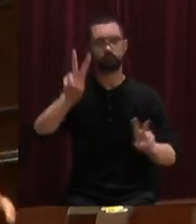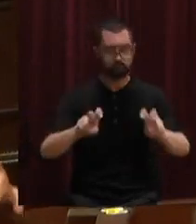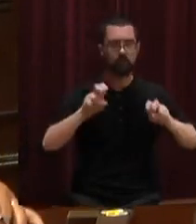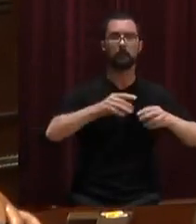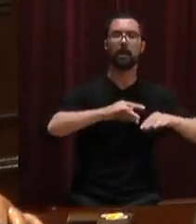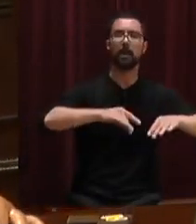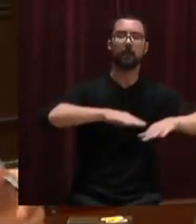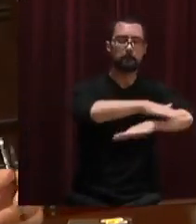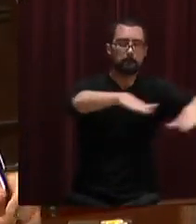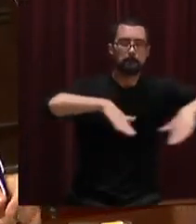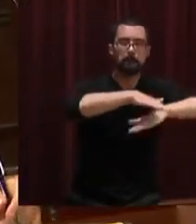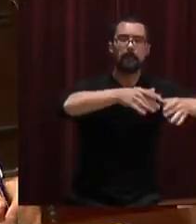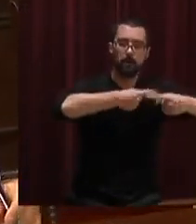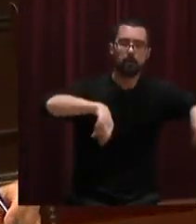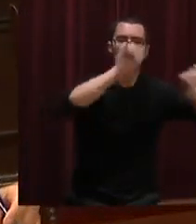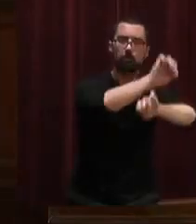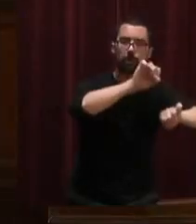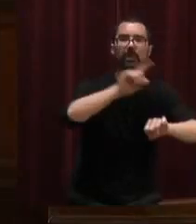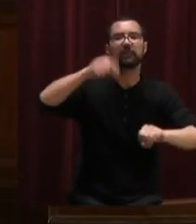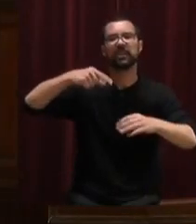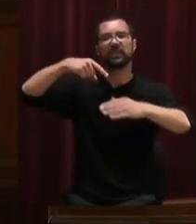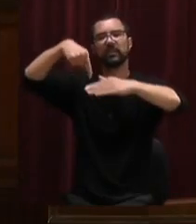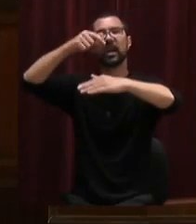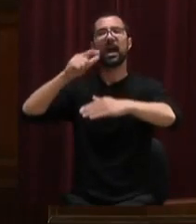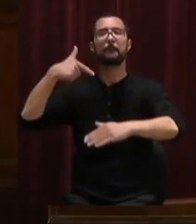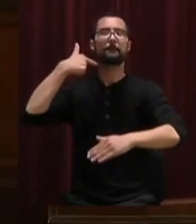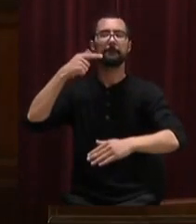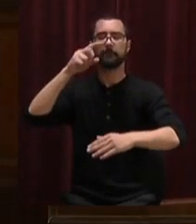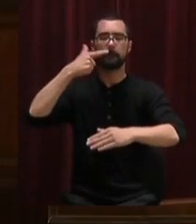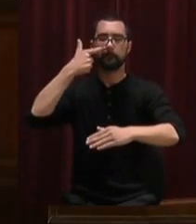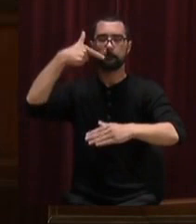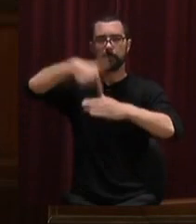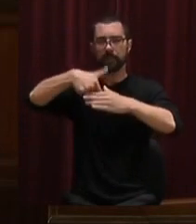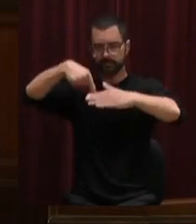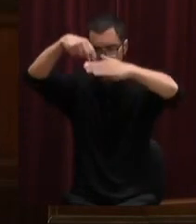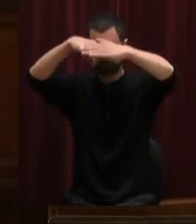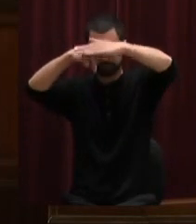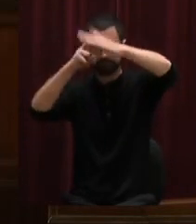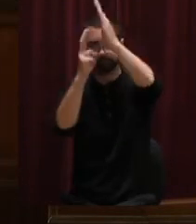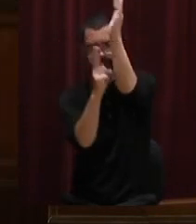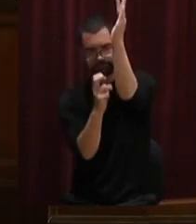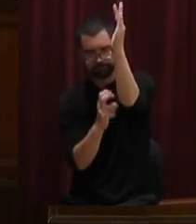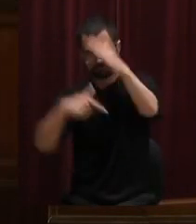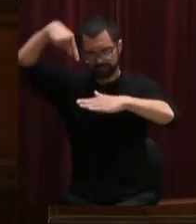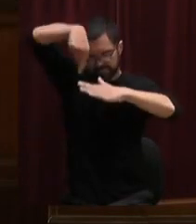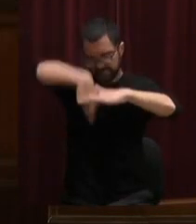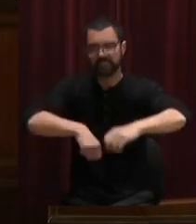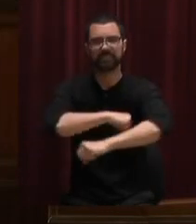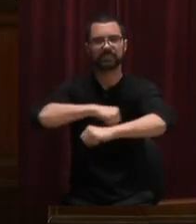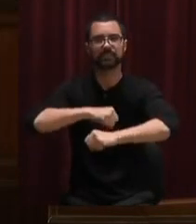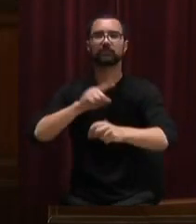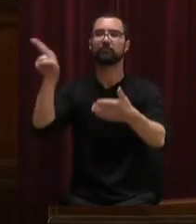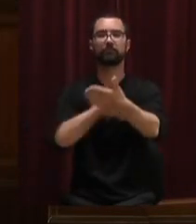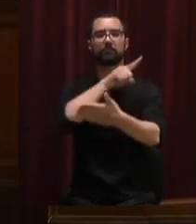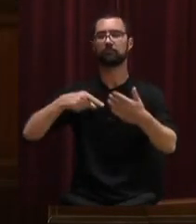prohibeixi les prospeccions petrolíferes a la Mediterrània, segons el que hem pactat amb Unides Podem i Més per Mallorca.